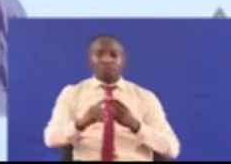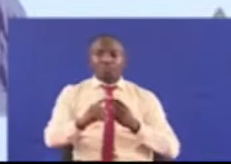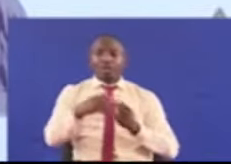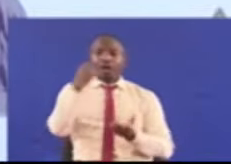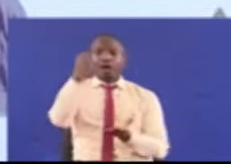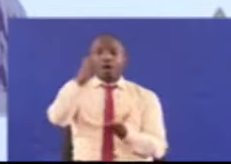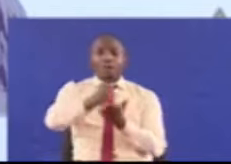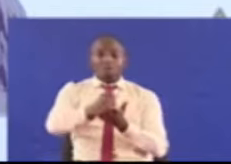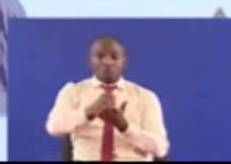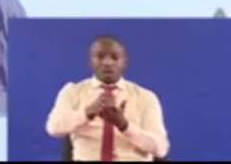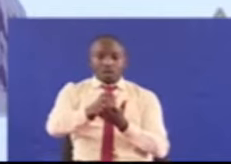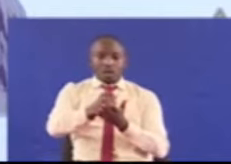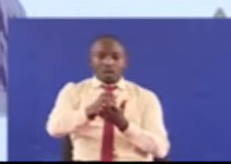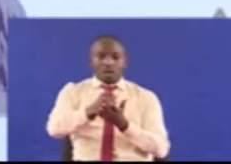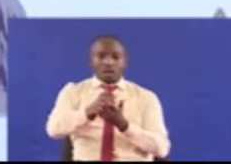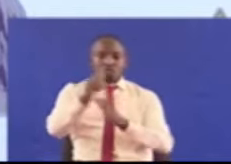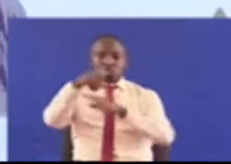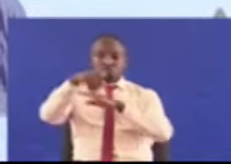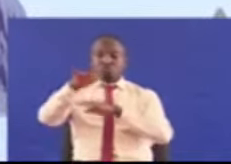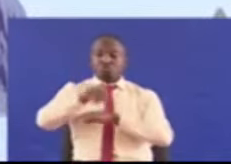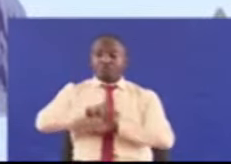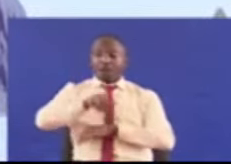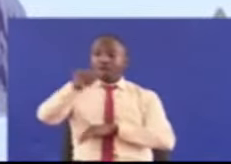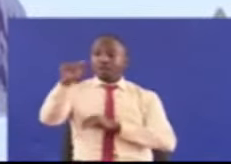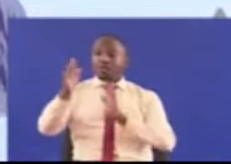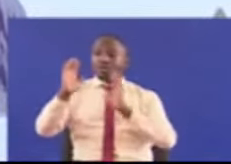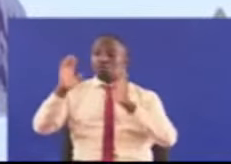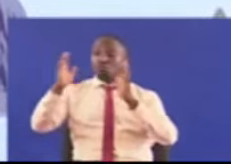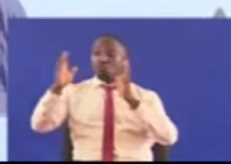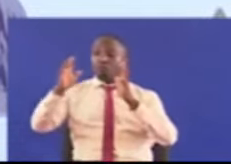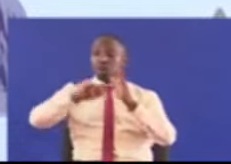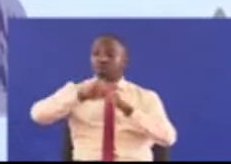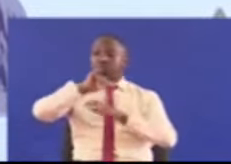akaamua kukuletea ndege kubwa.